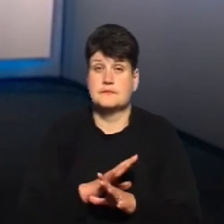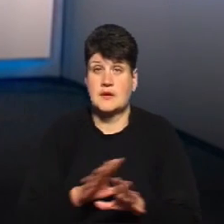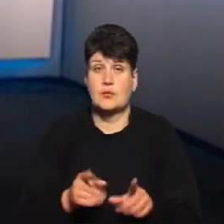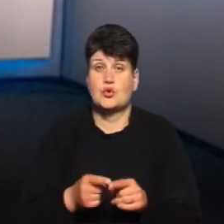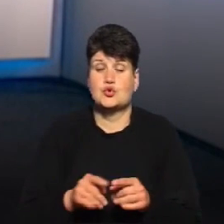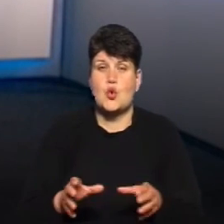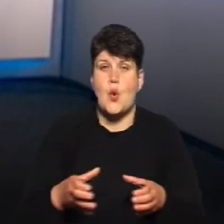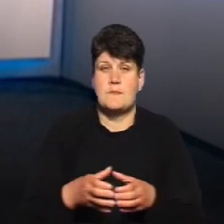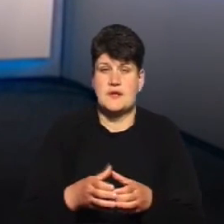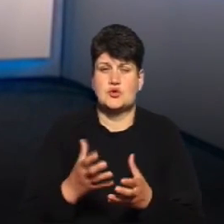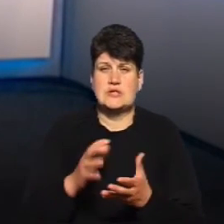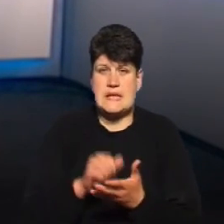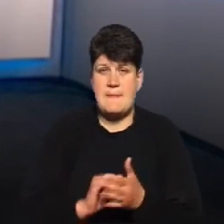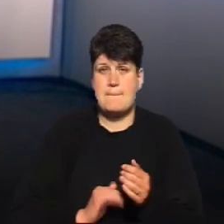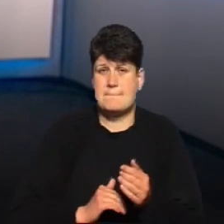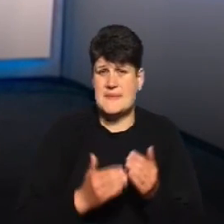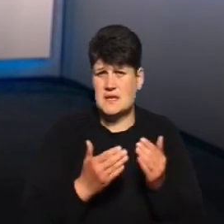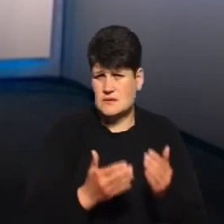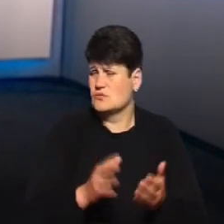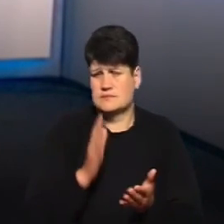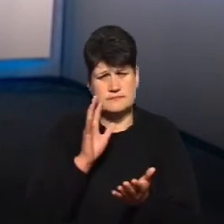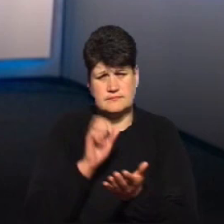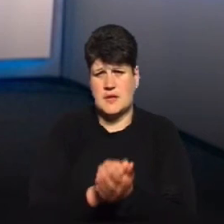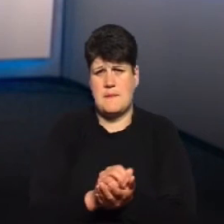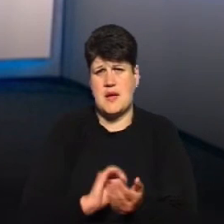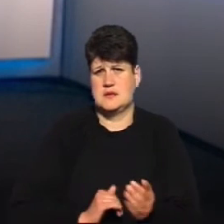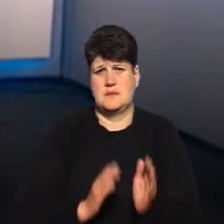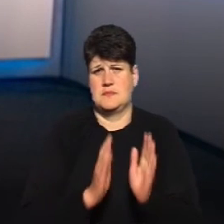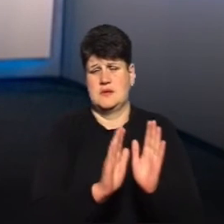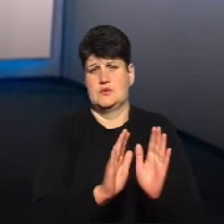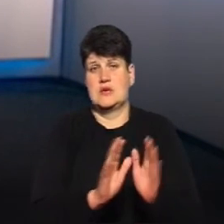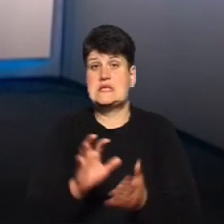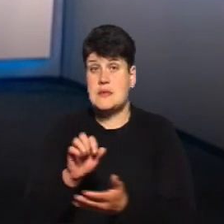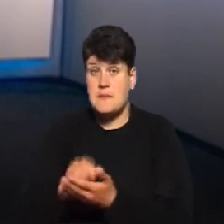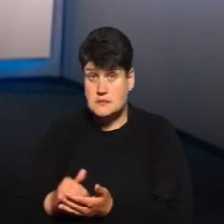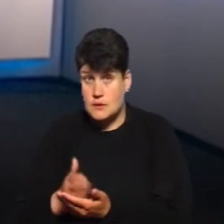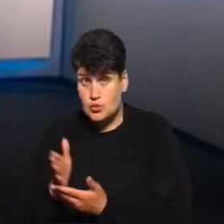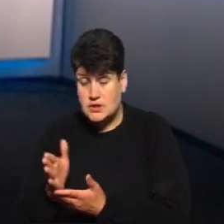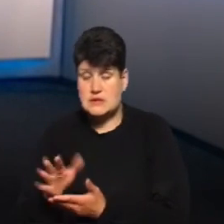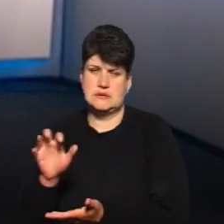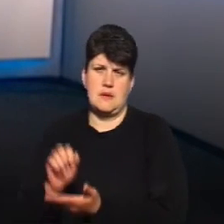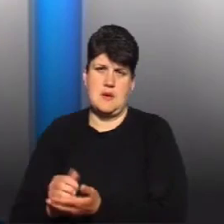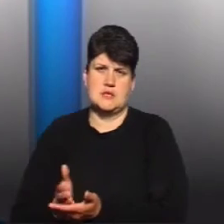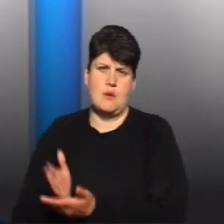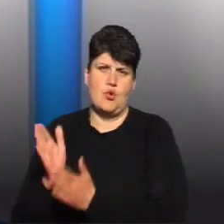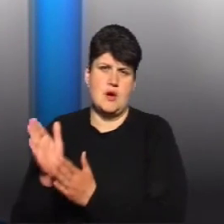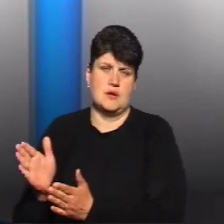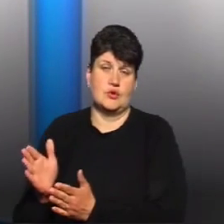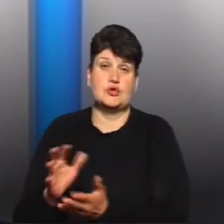ти займаєшся бізнесом, то ти займаєшся бізнесом. Якщо ти займаєшся політикою, то ти займаєшся тільки політикою. Якщо ти займаєшся